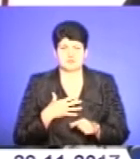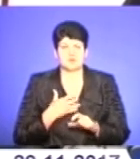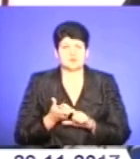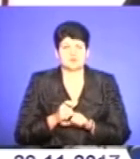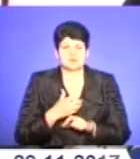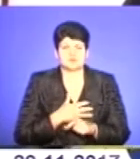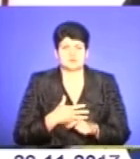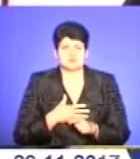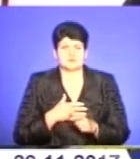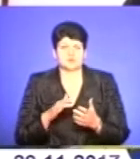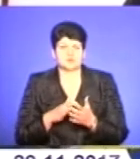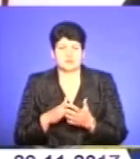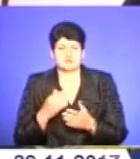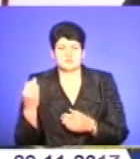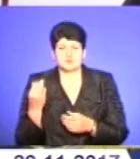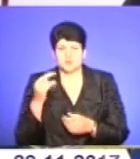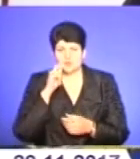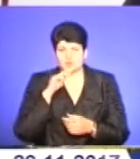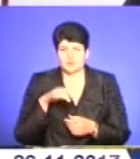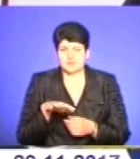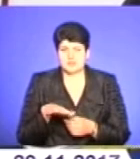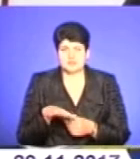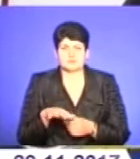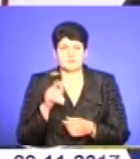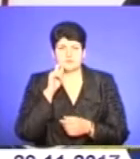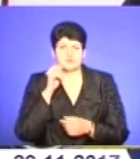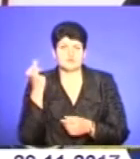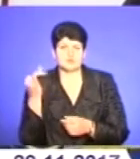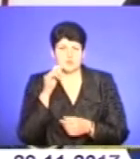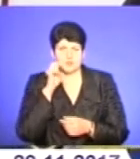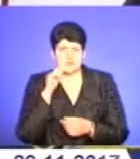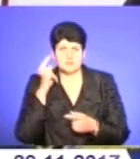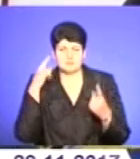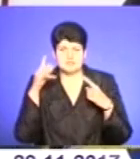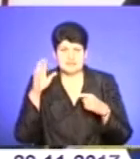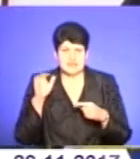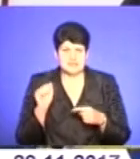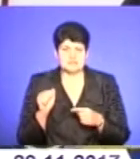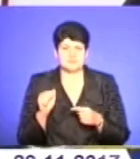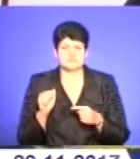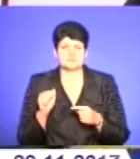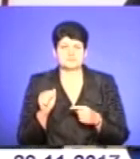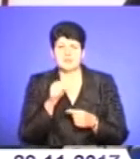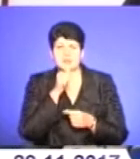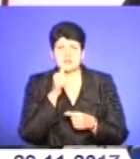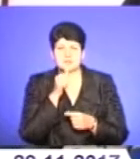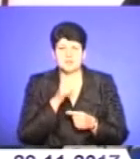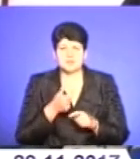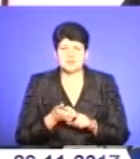надзвичайно важлива сторінка в історії України, в історії українського мистецтва. Найнедослідженіша,